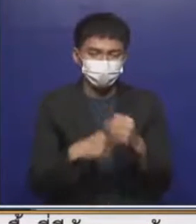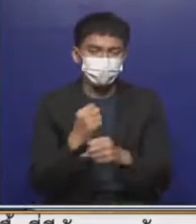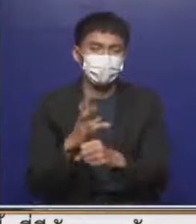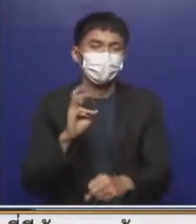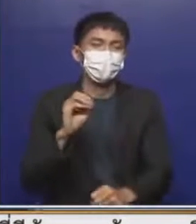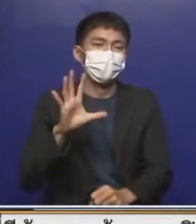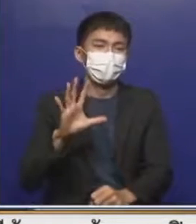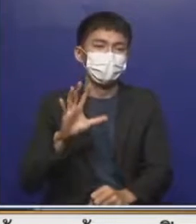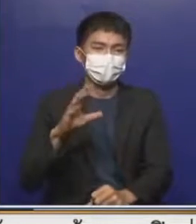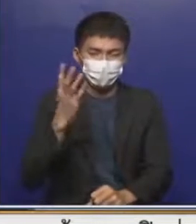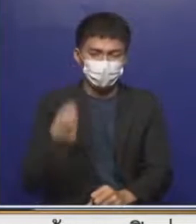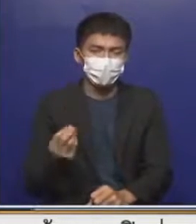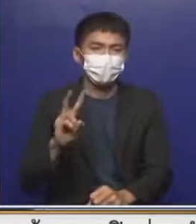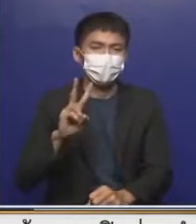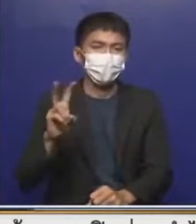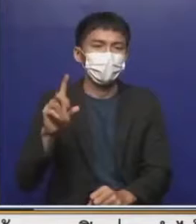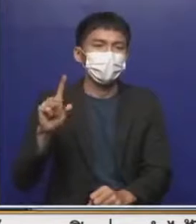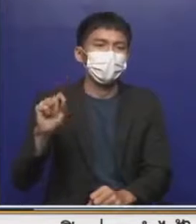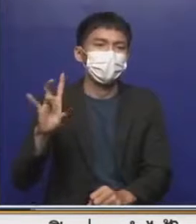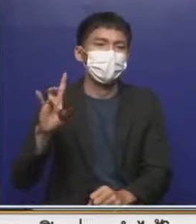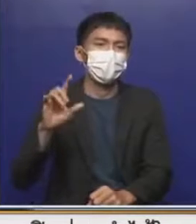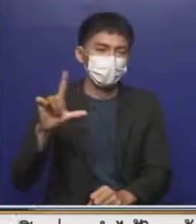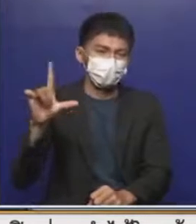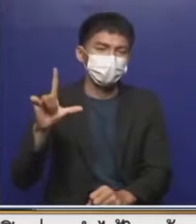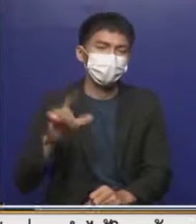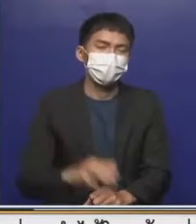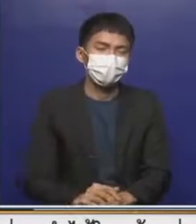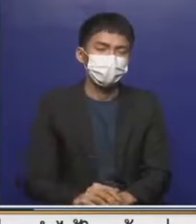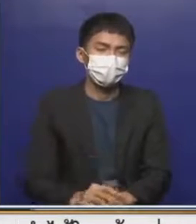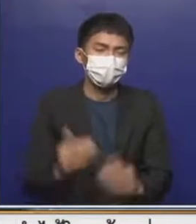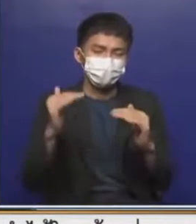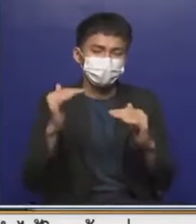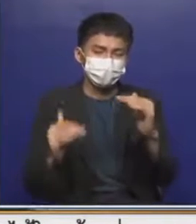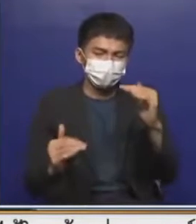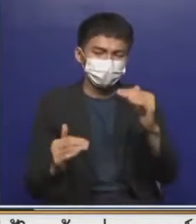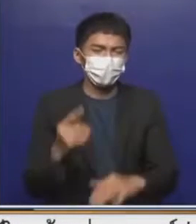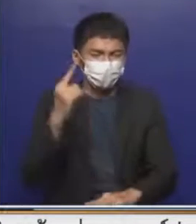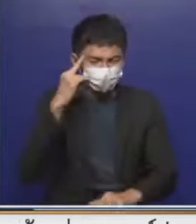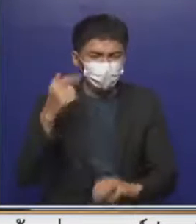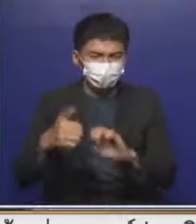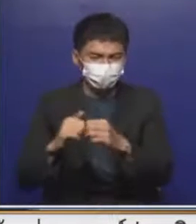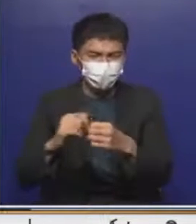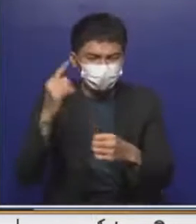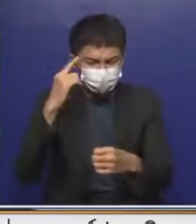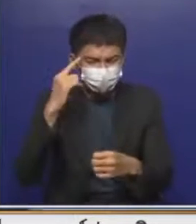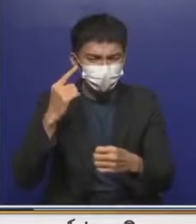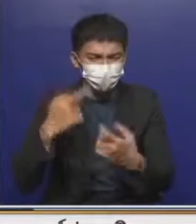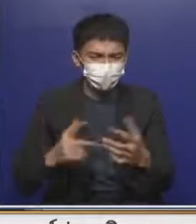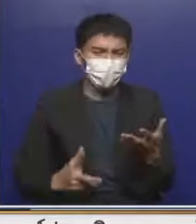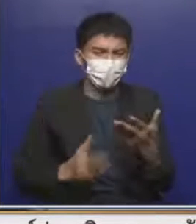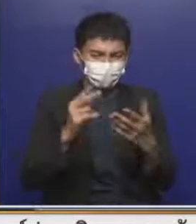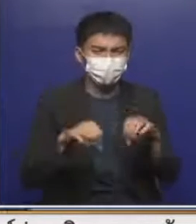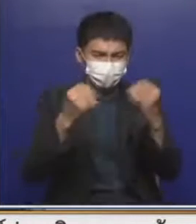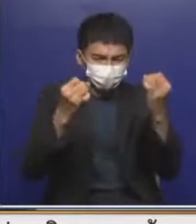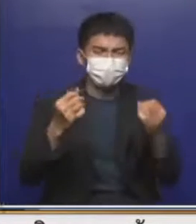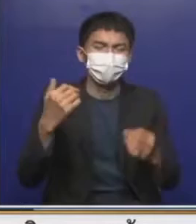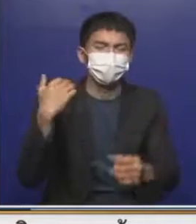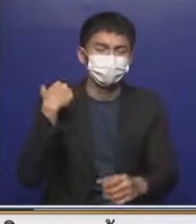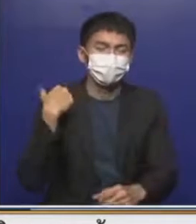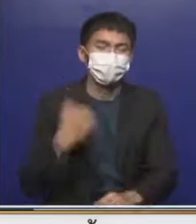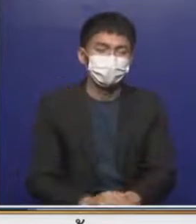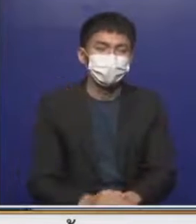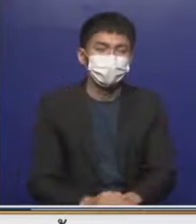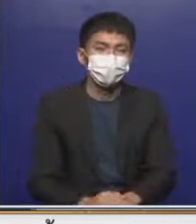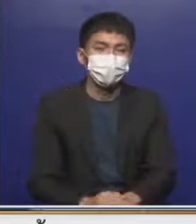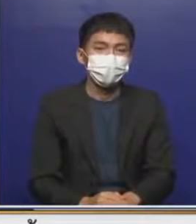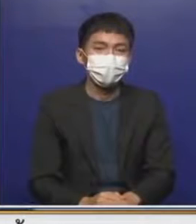้านอย่นไมเรีกไ้สามาณสำนกหะรู้ปัหาอยตรงหนา ยไมตัดงบเขาอีกภาพททครครับผมยืนยนอยางนี้